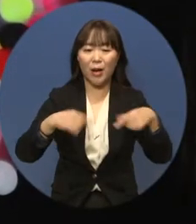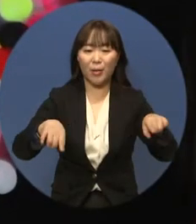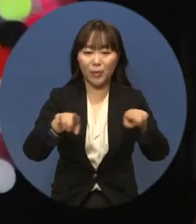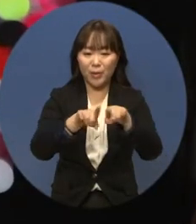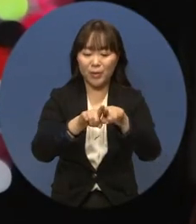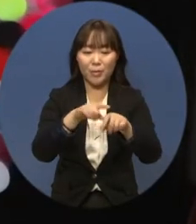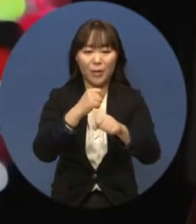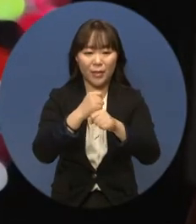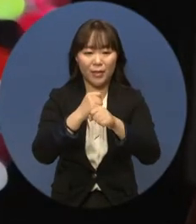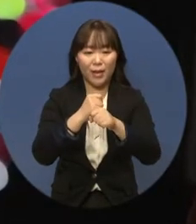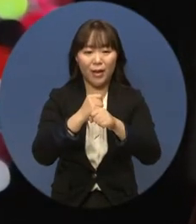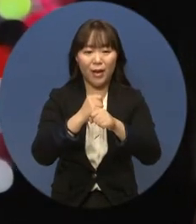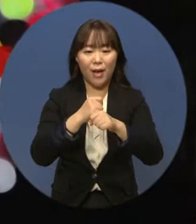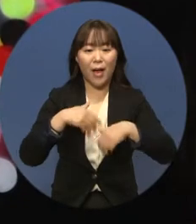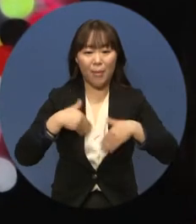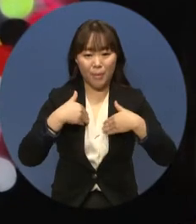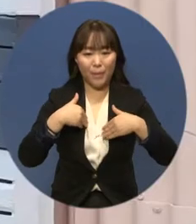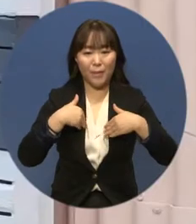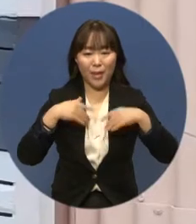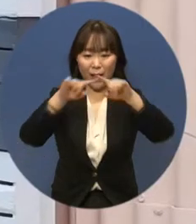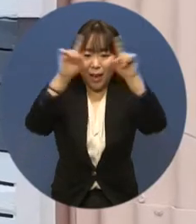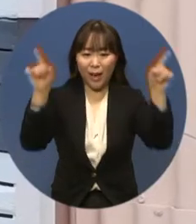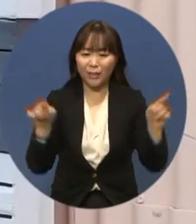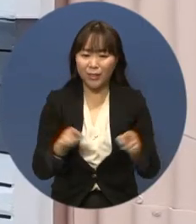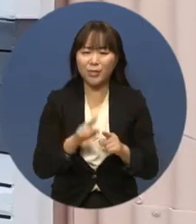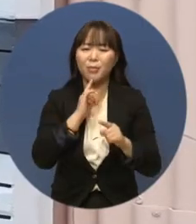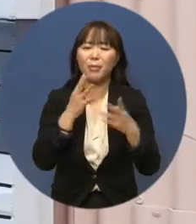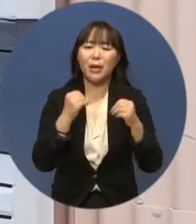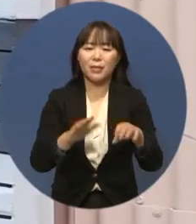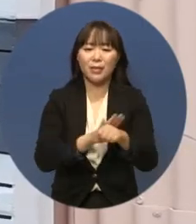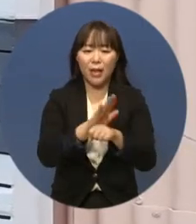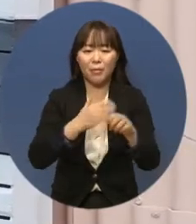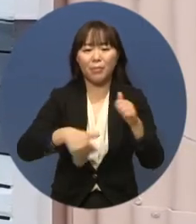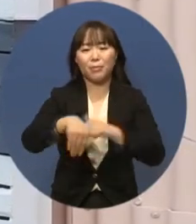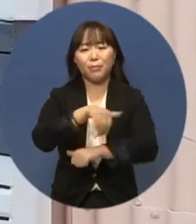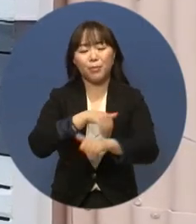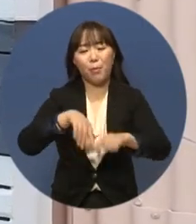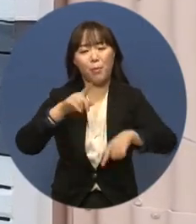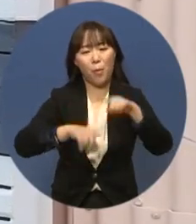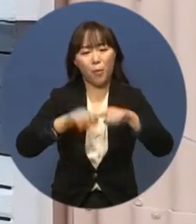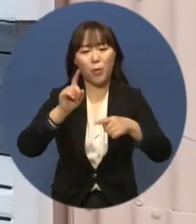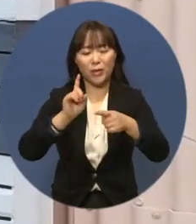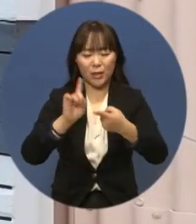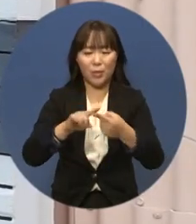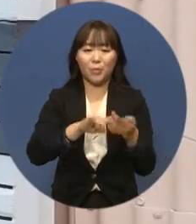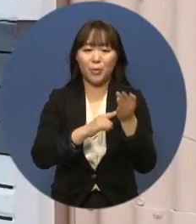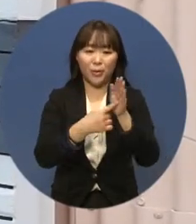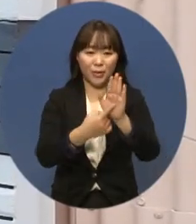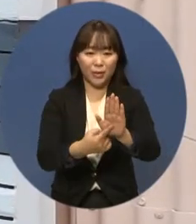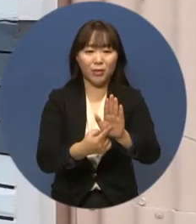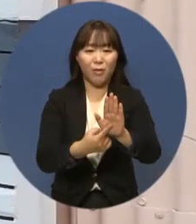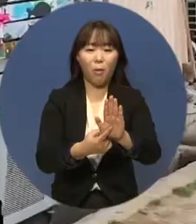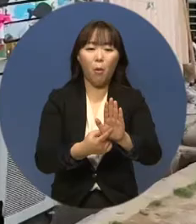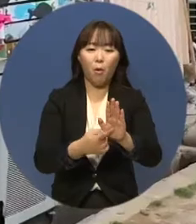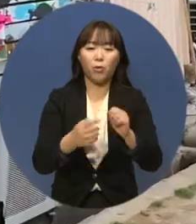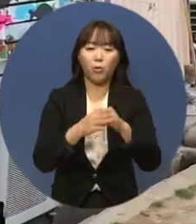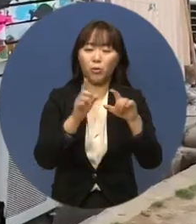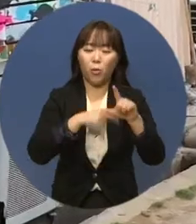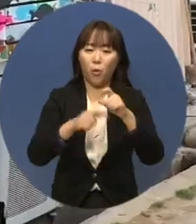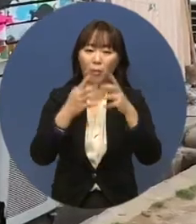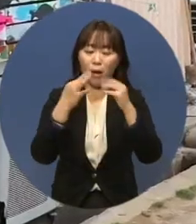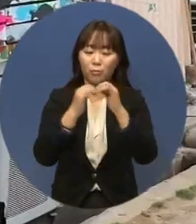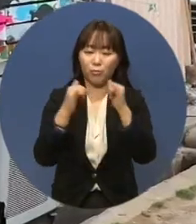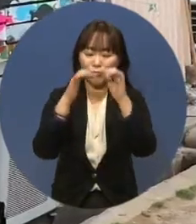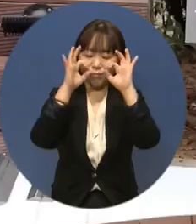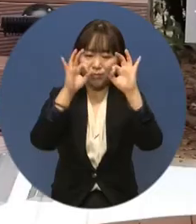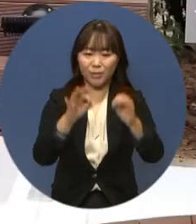만들어진 해피하트는 무한한 사랑으로 낭만 항구 목포를 표현해 시선을 사로잡고